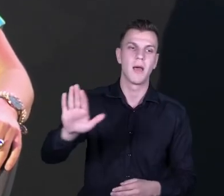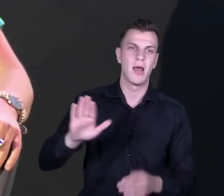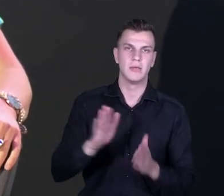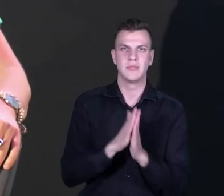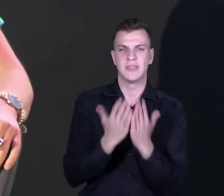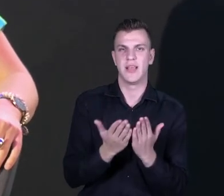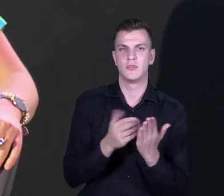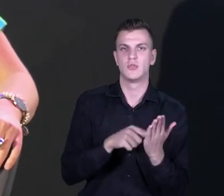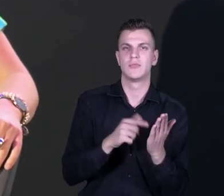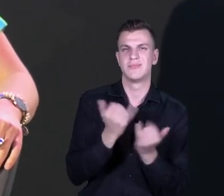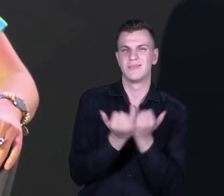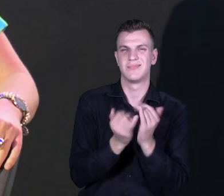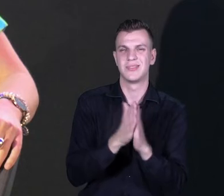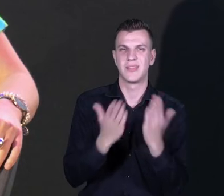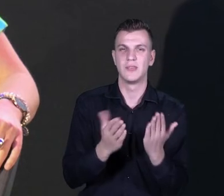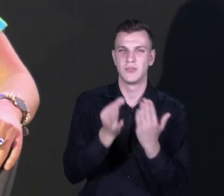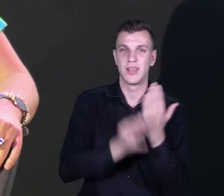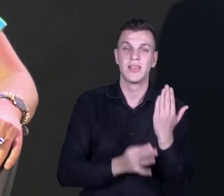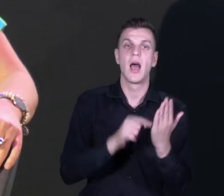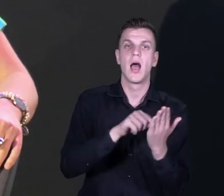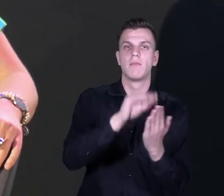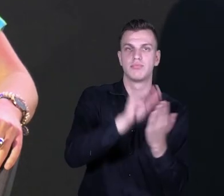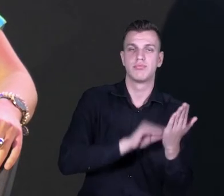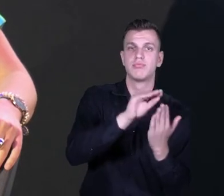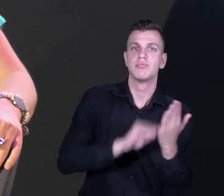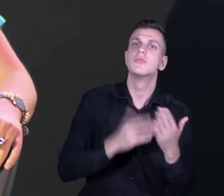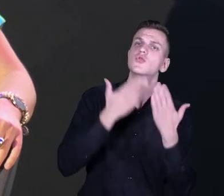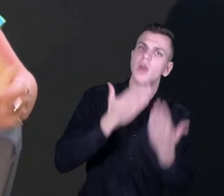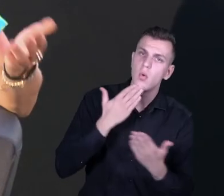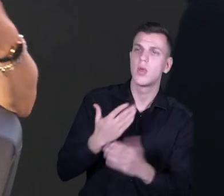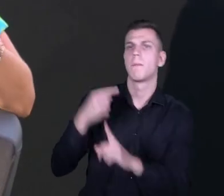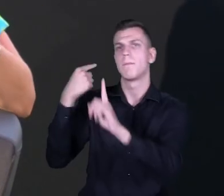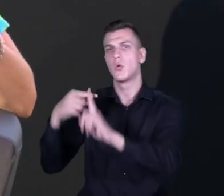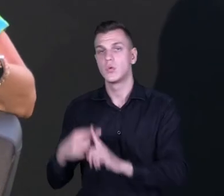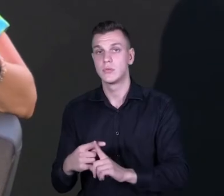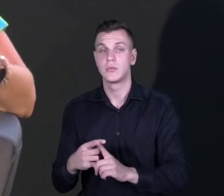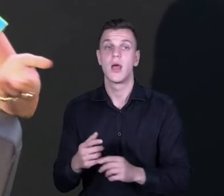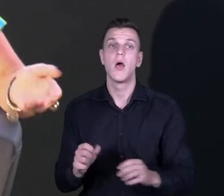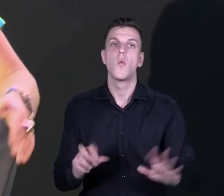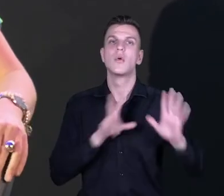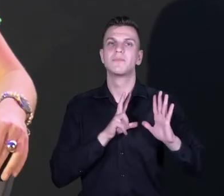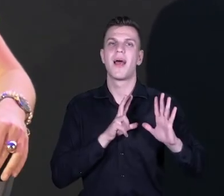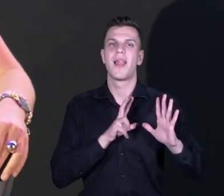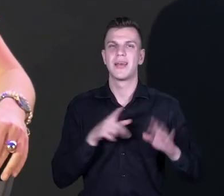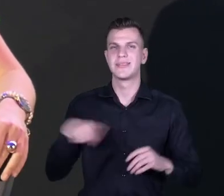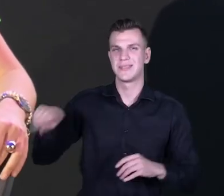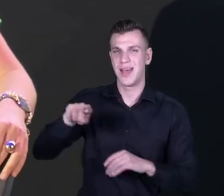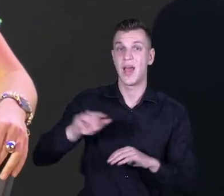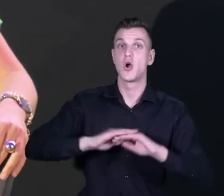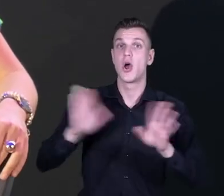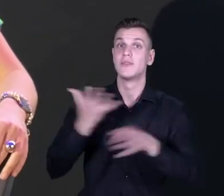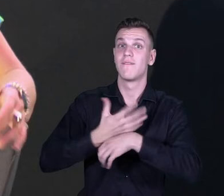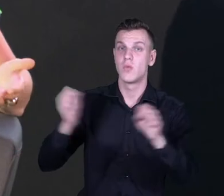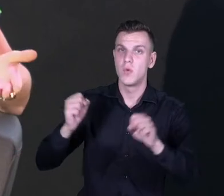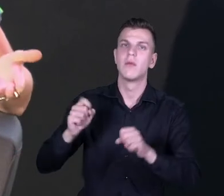komplementowania siebie i tej budowania kultury wdzięczności. Moi ósmoklasiści zebrali to ze sobą, bo to jest taka naprawdę